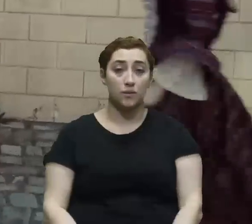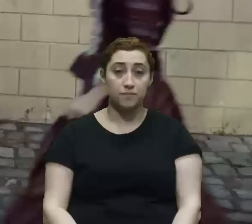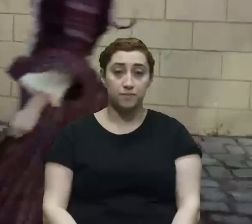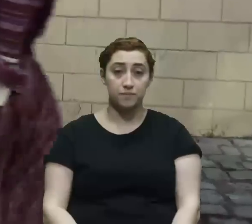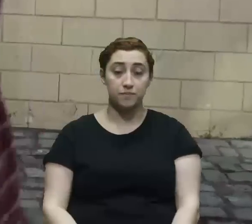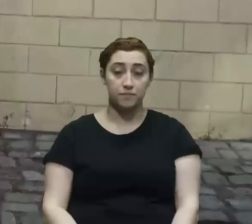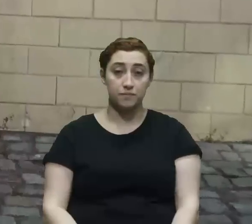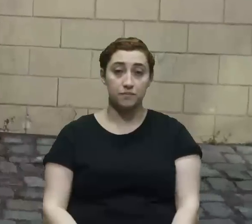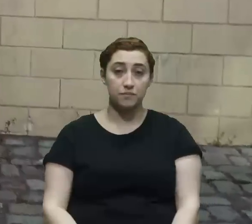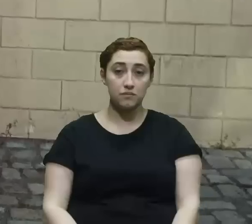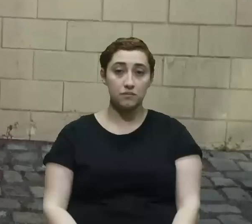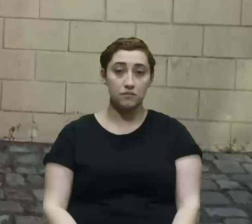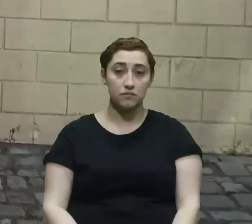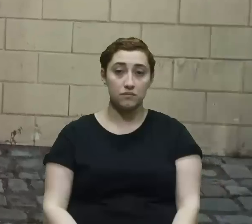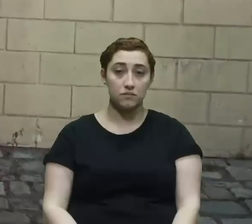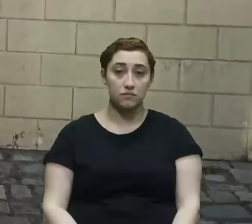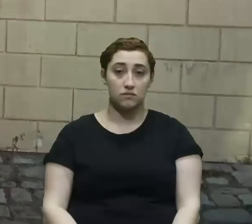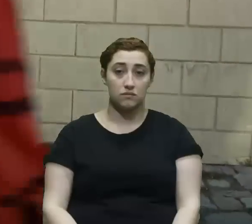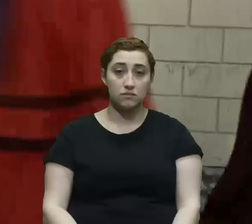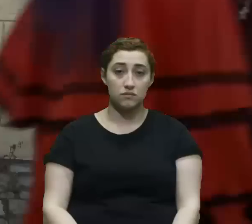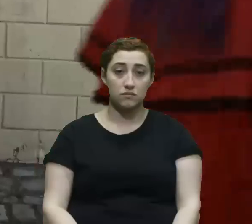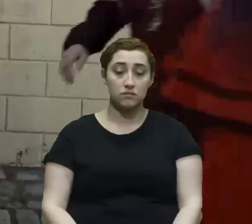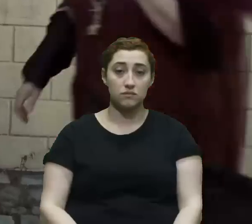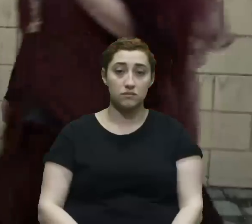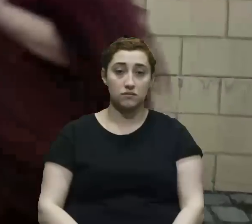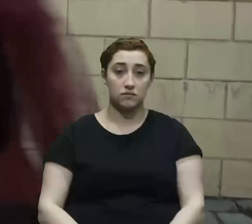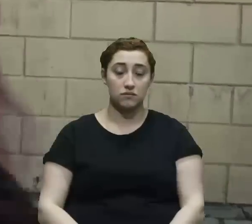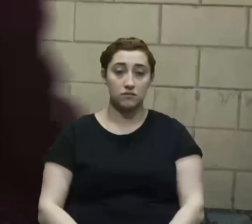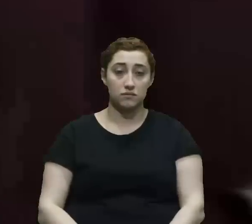Bir adam kaldırımdaki tezgahtan gazete aldı.